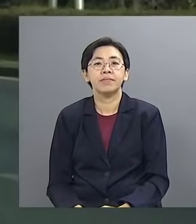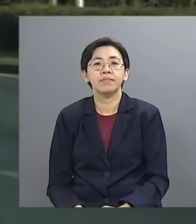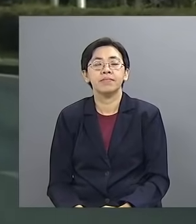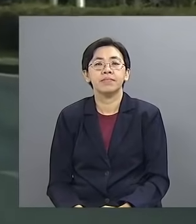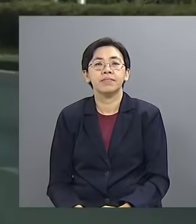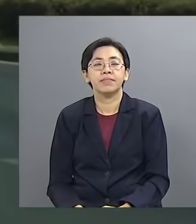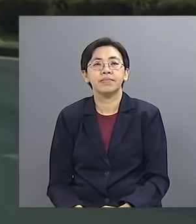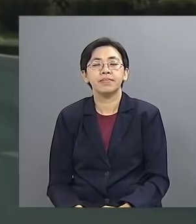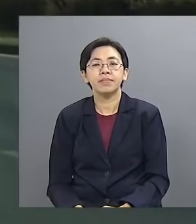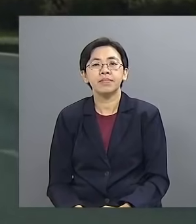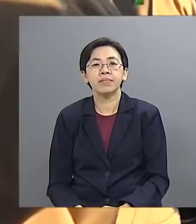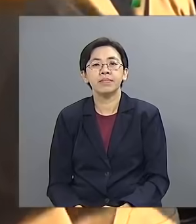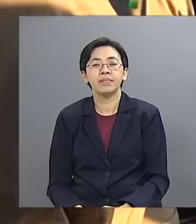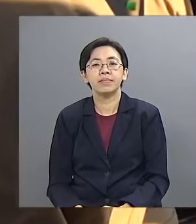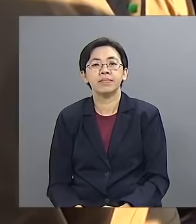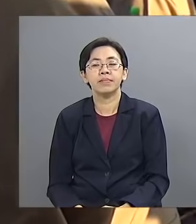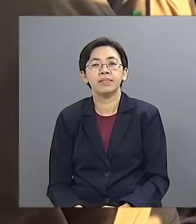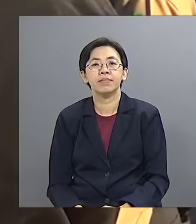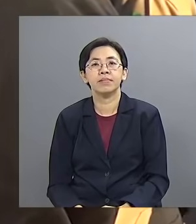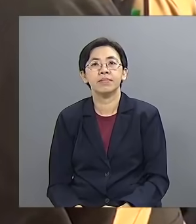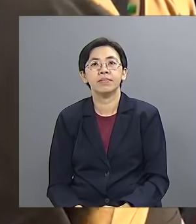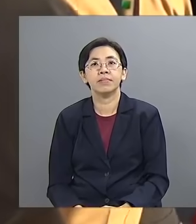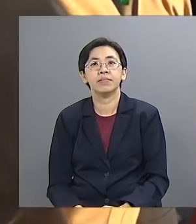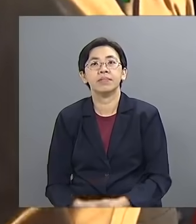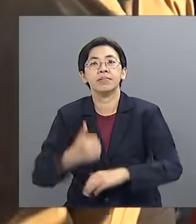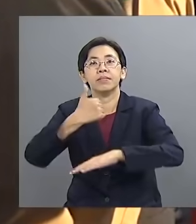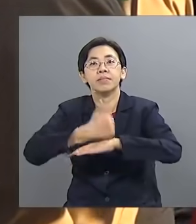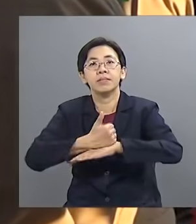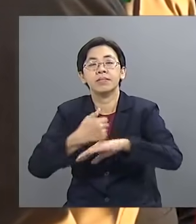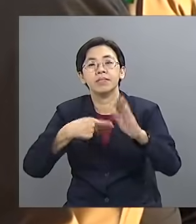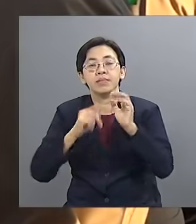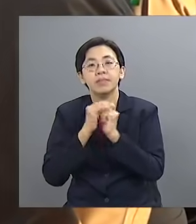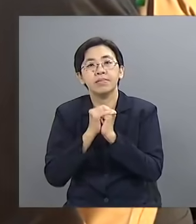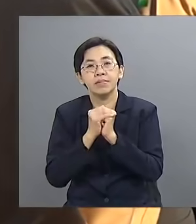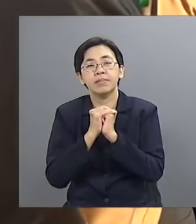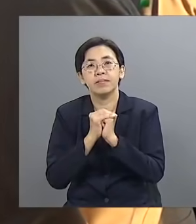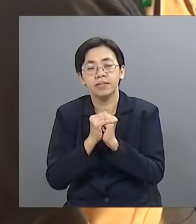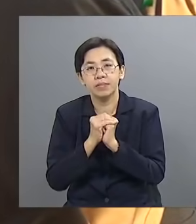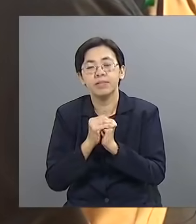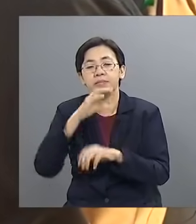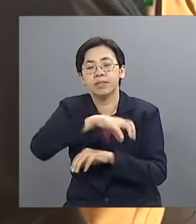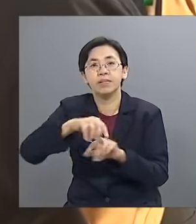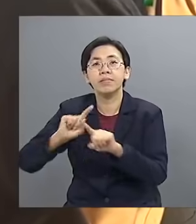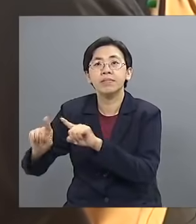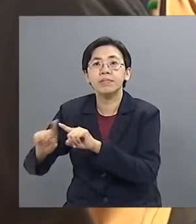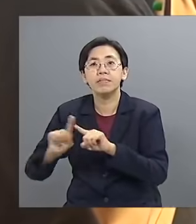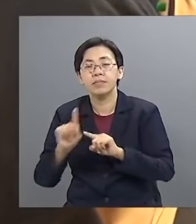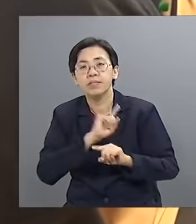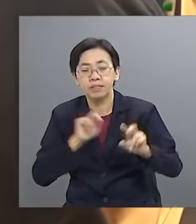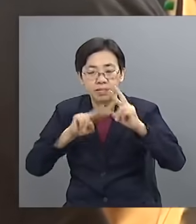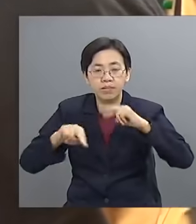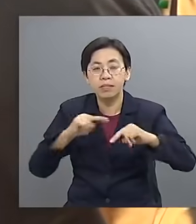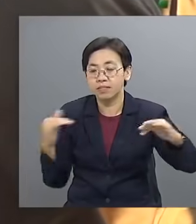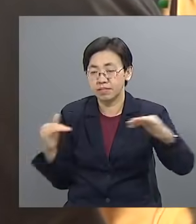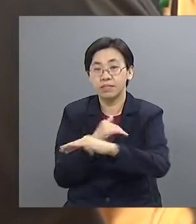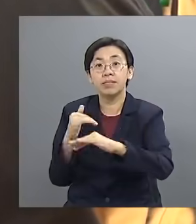รพันธ์สุวรรณนุชค่ะรองผู้ว่าราชการจังหวัดปราจีนบุรีพร้อมหน่วยงานที่เกี่ยวข้องลงพื้นที่ไปตรวจจุดคัดกร